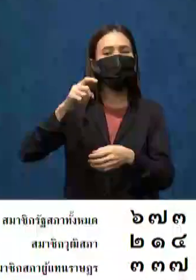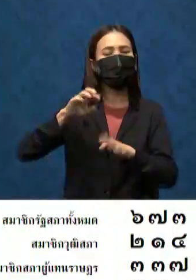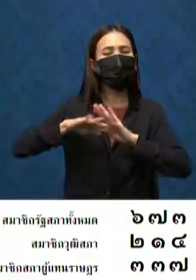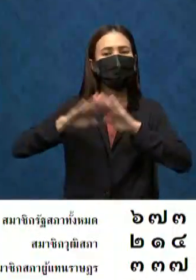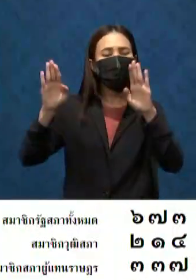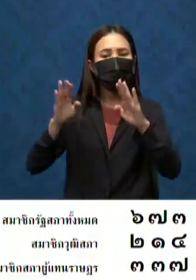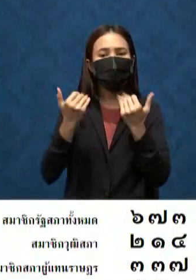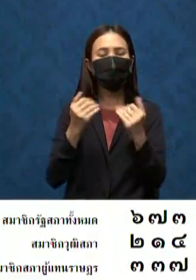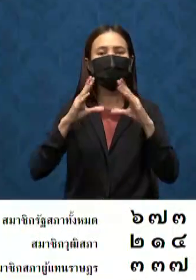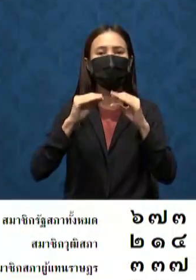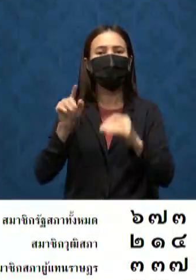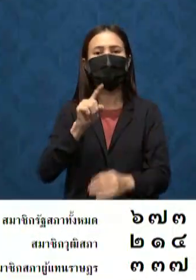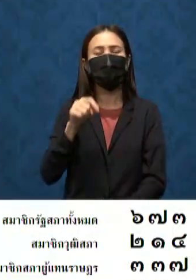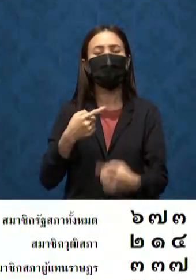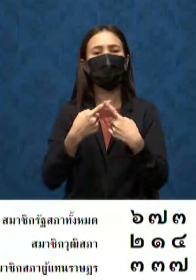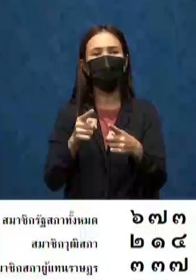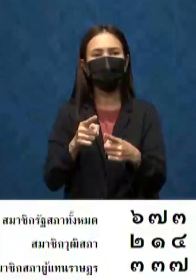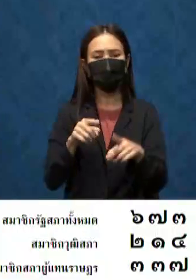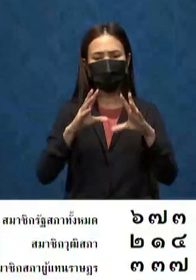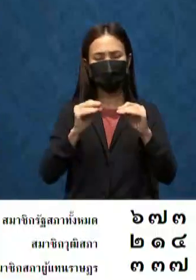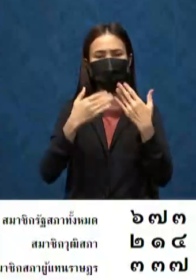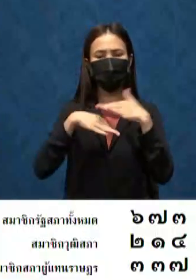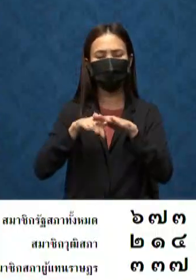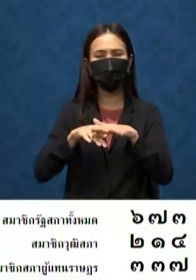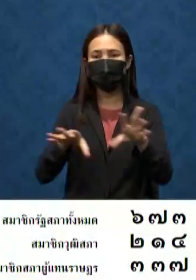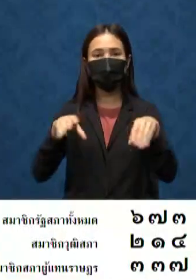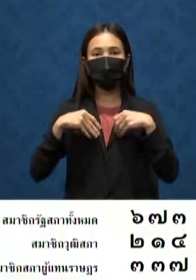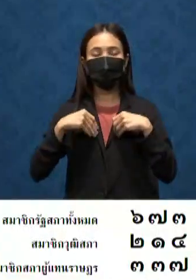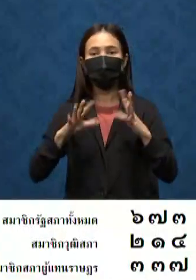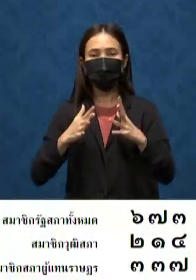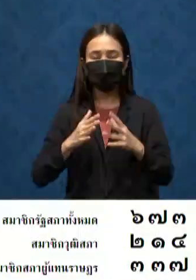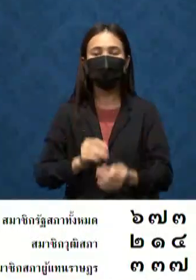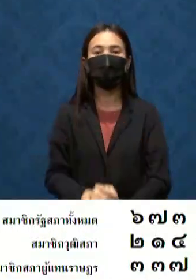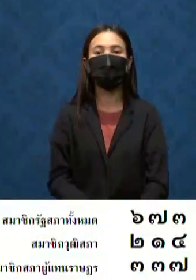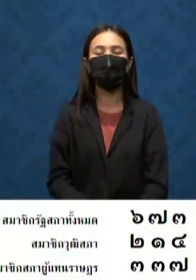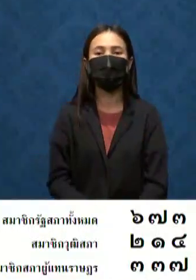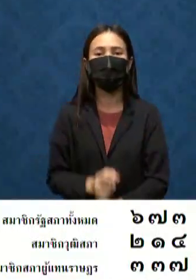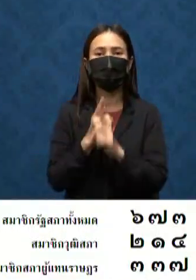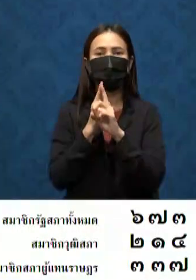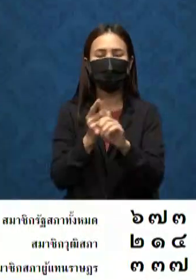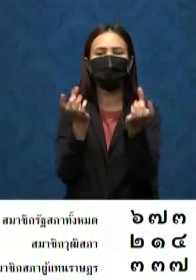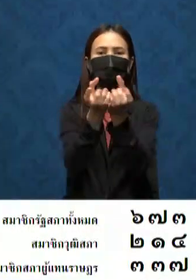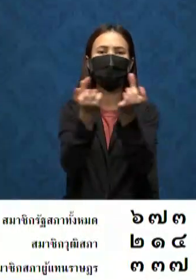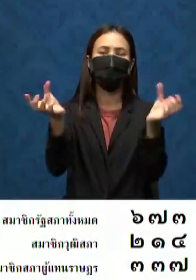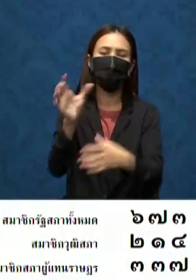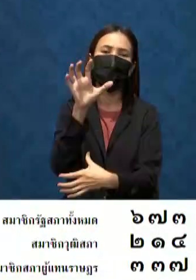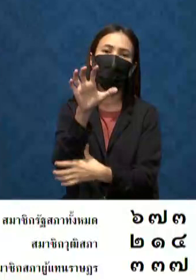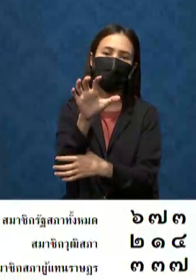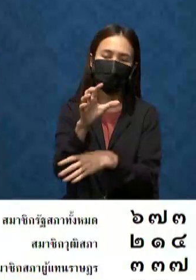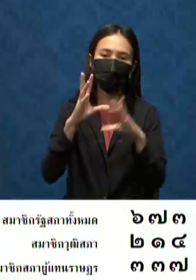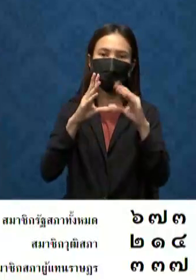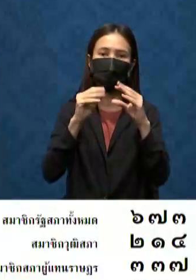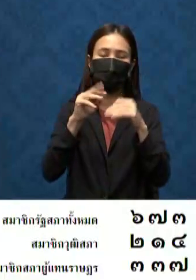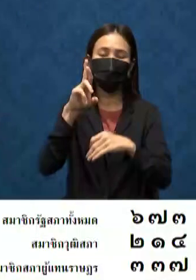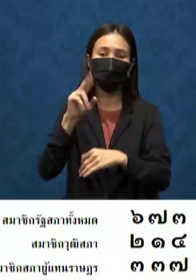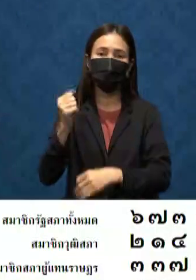โดยไม่ได้รับความยินยอมของที่ประชุมรัฐสภาเป็นไปโดยชอบด้วยรัฐธรรมนูญและข้อบังคับการประชุมรัฐสภา